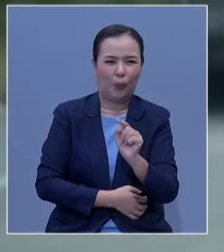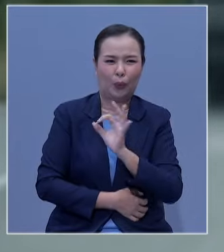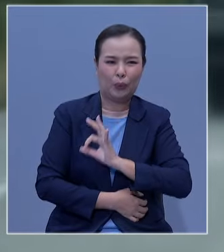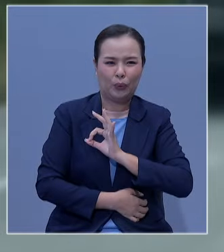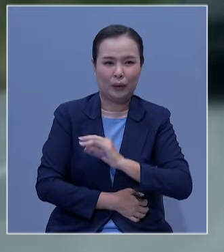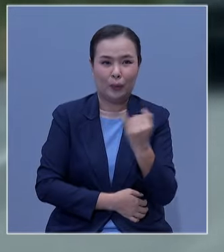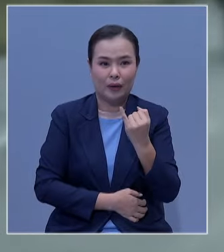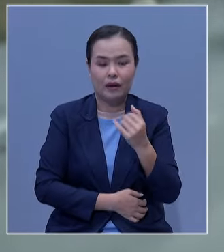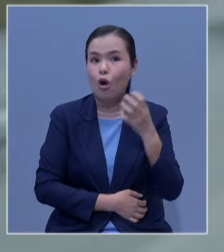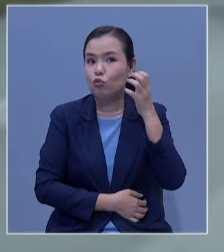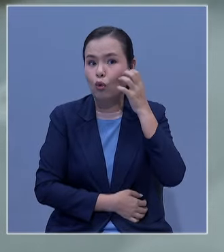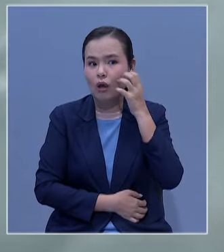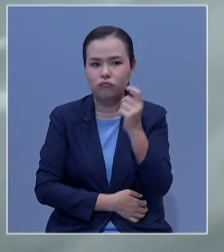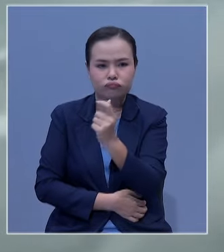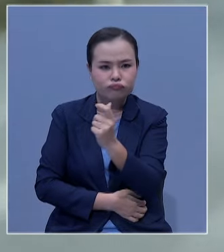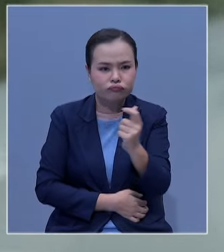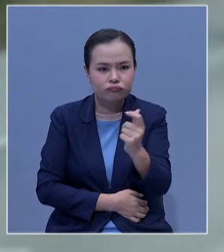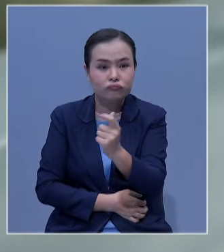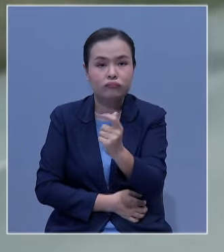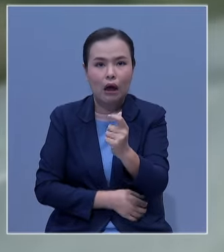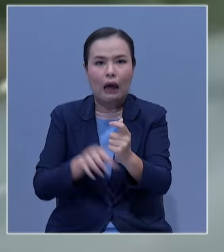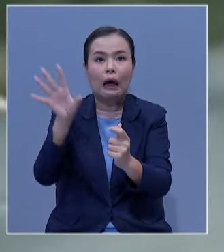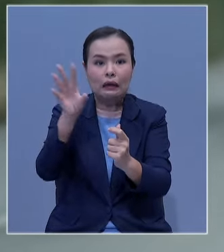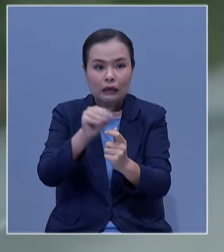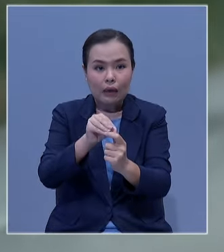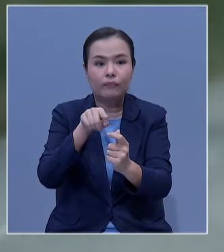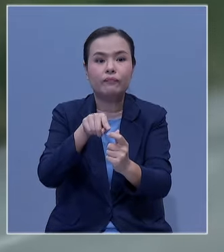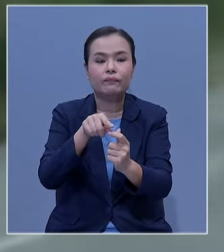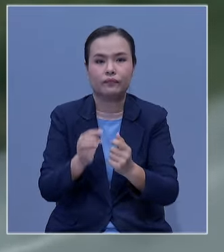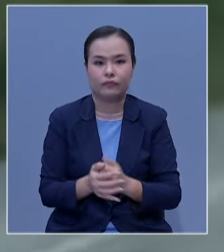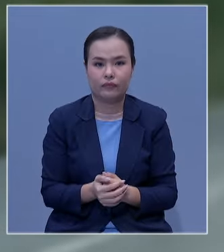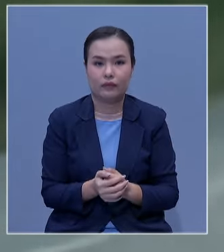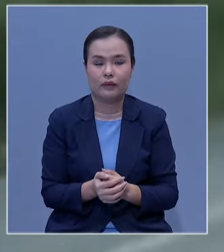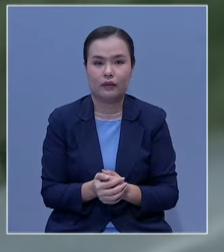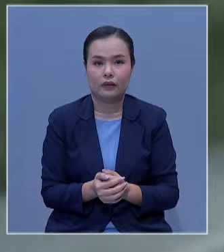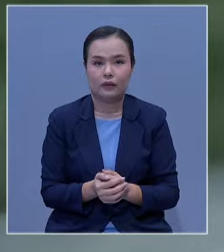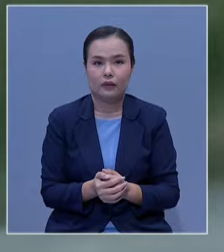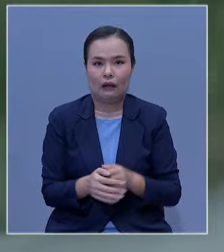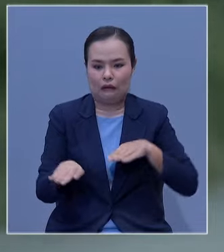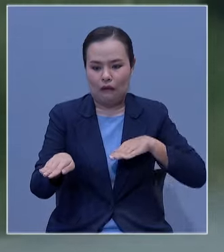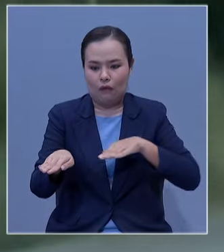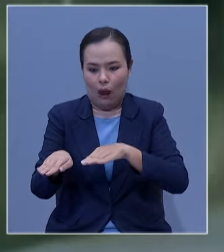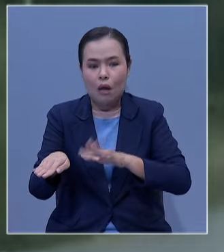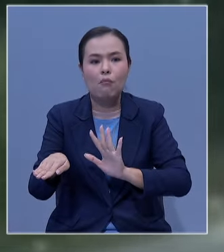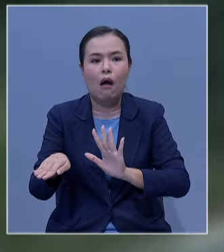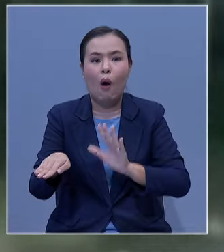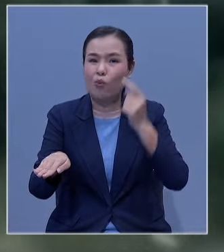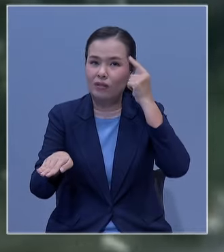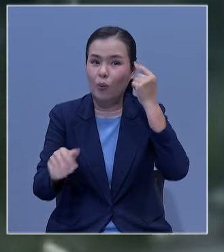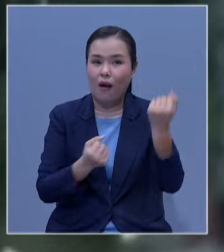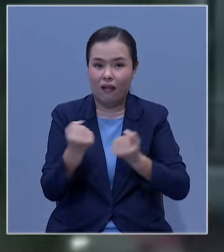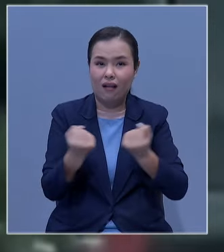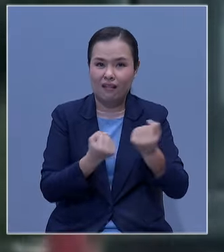หยิบโทรศัพท์มือถือขึ้นมาถ่ายคลิปเอาไว้ซึ่งตัวคุณสมานเองเนี่ยบอกว่าไม่ได้เข้าไปใกล้นะเพราะคิดว่าคนขับกระ